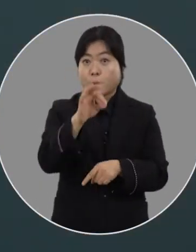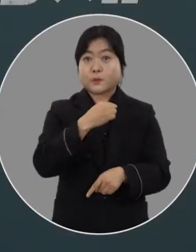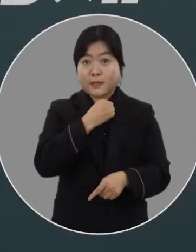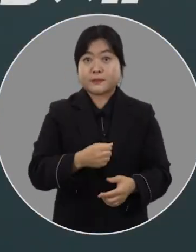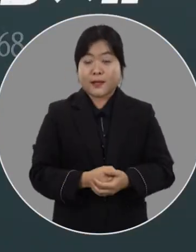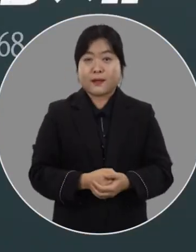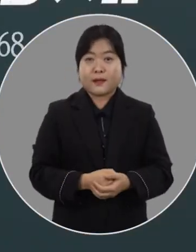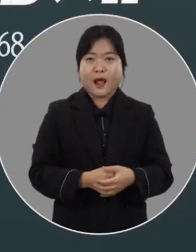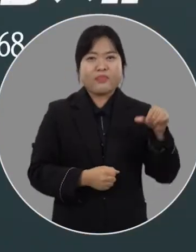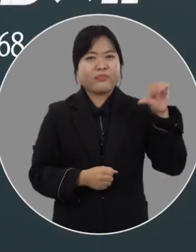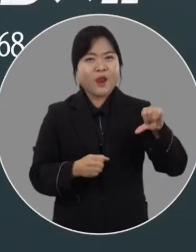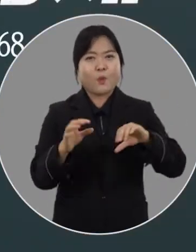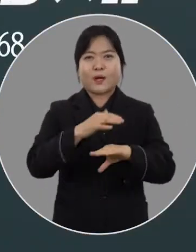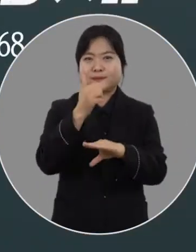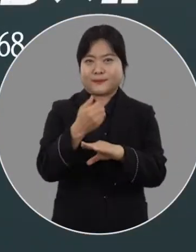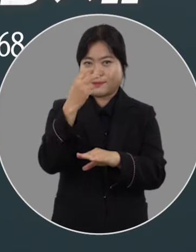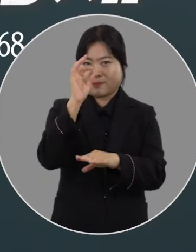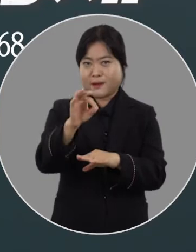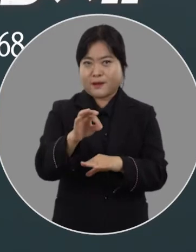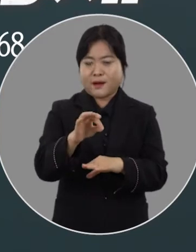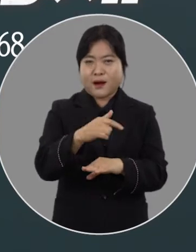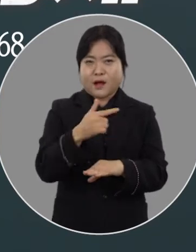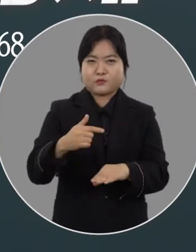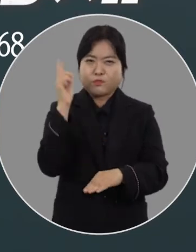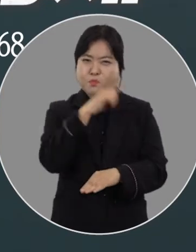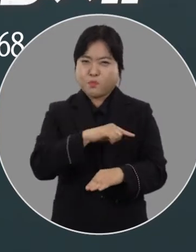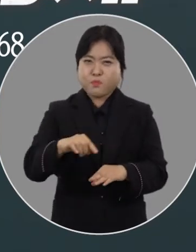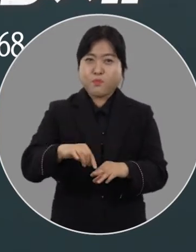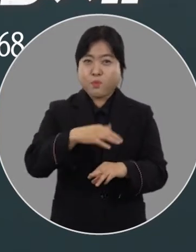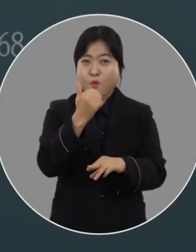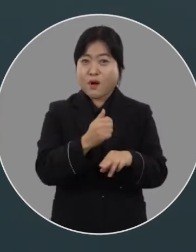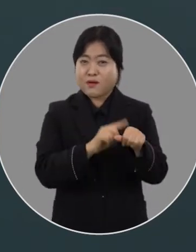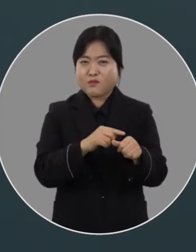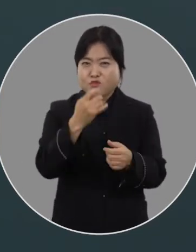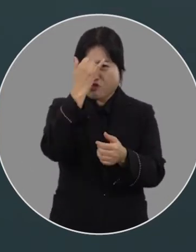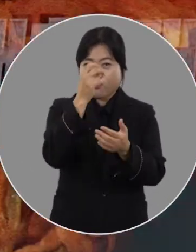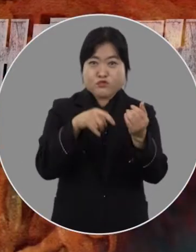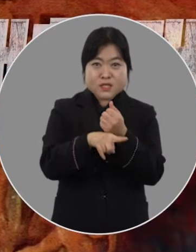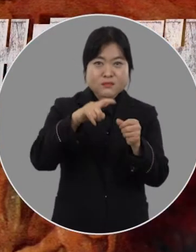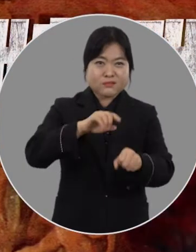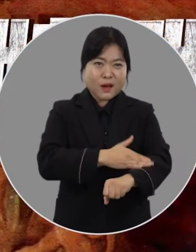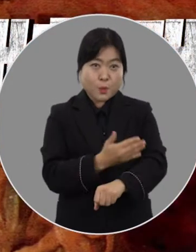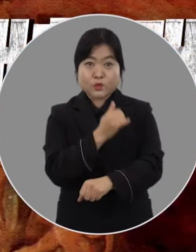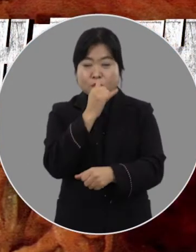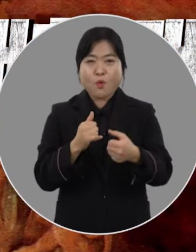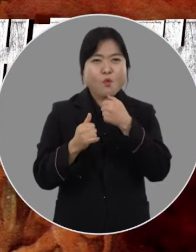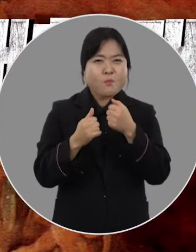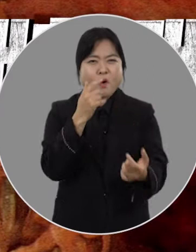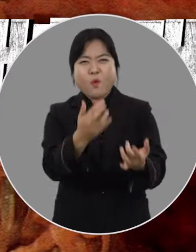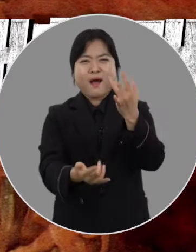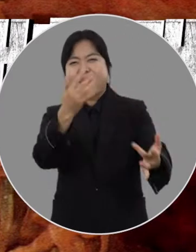합니다. 네로 황제를 살펴보겠는데요. 폭군으로서 여러 가지 윤리적인 잘못도 저질렀고 로마